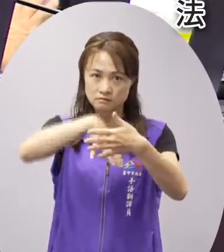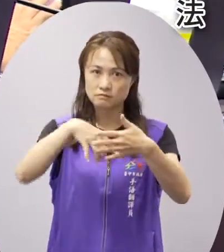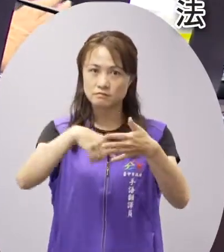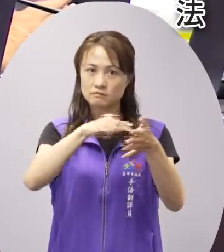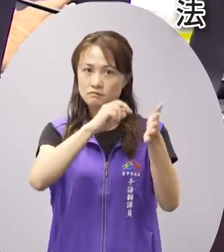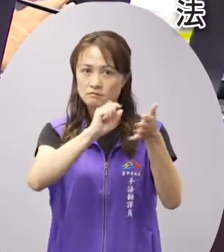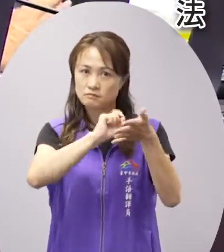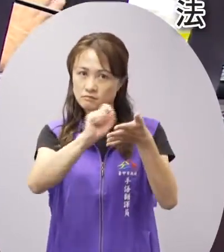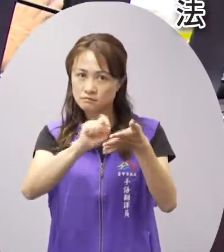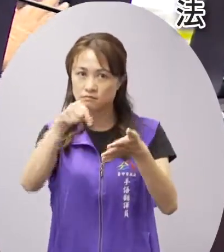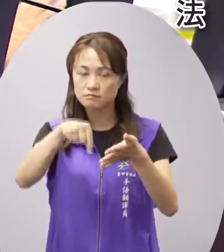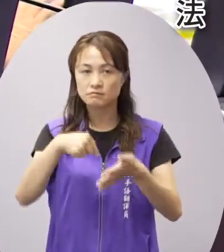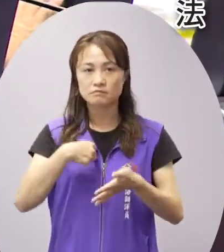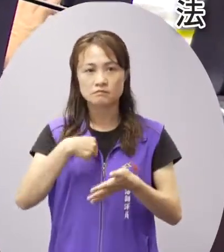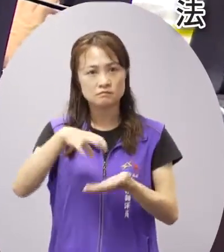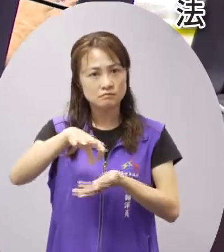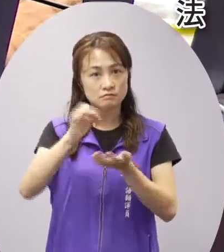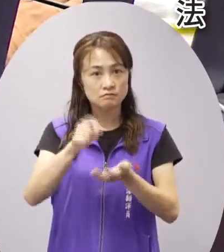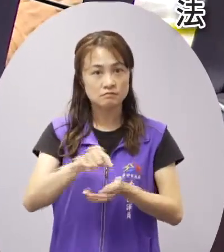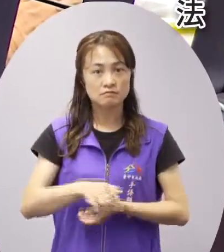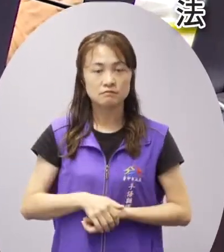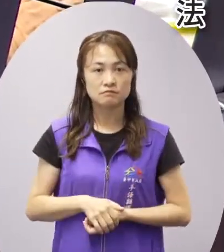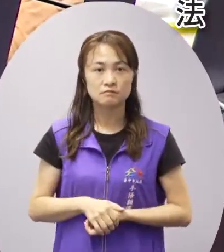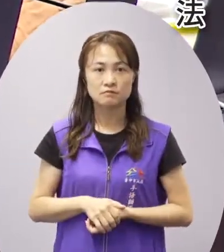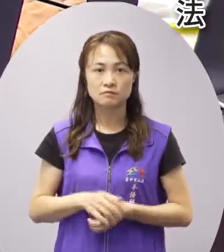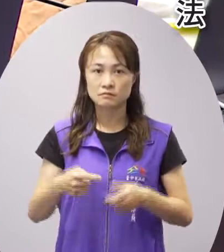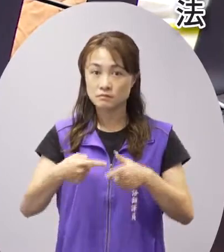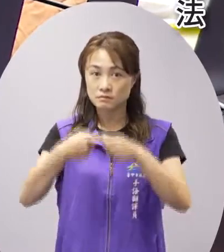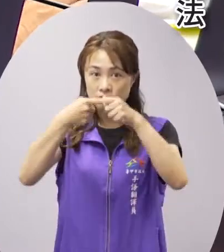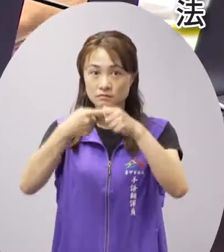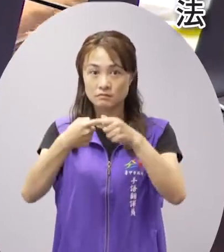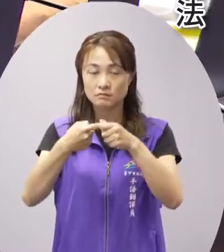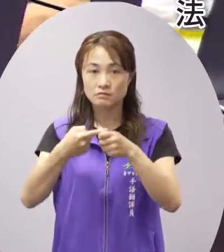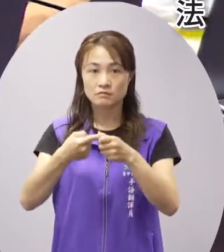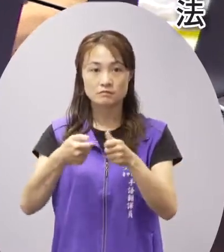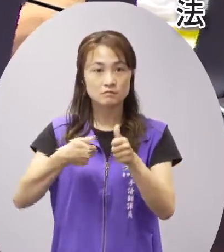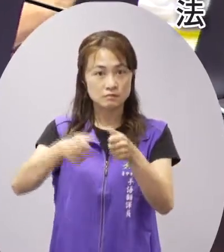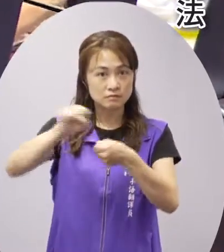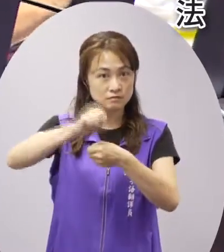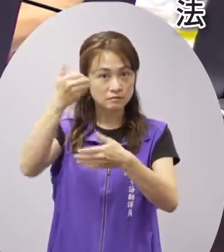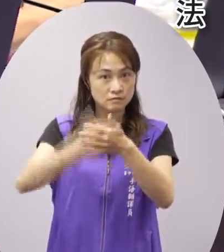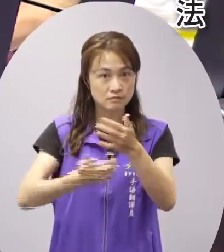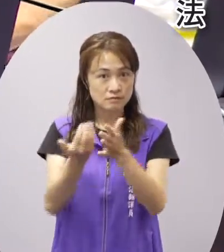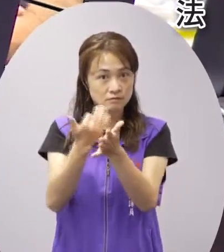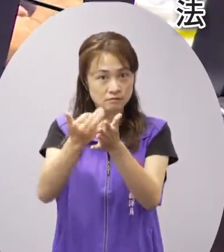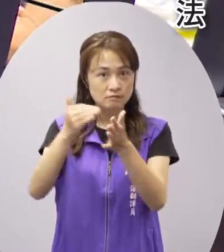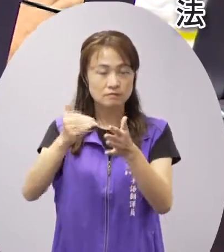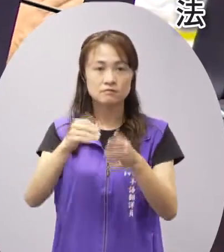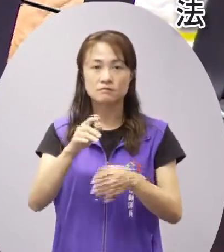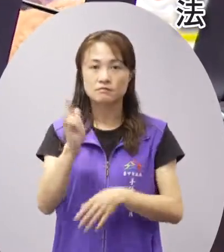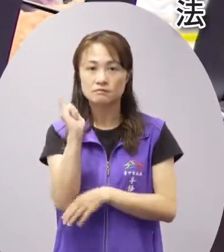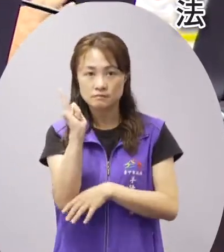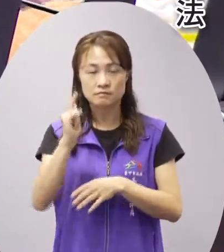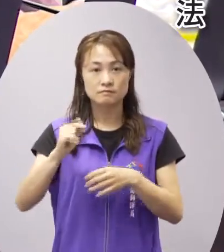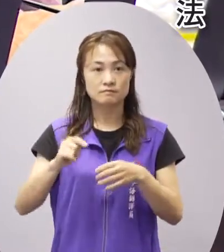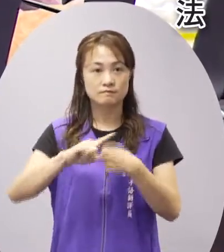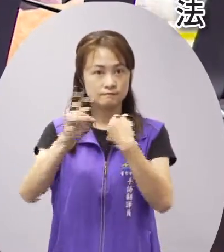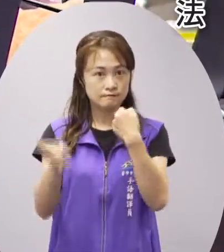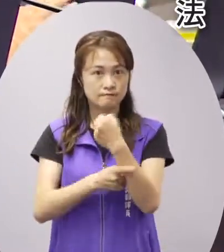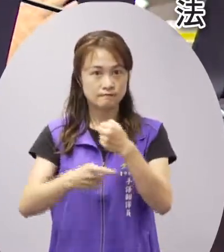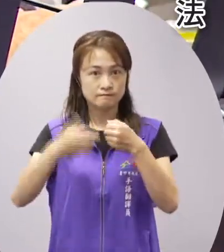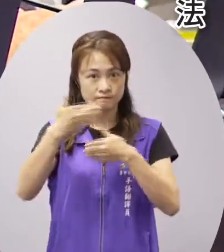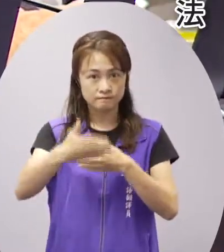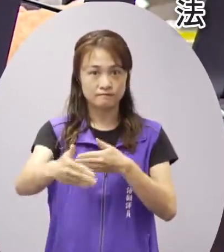料是讲说，第一次追加减预算的时候，完成法定程序办理在账务转正